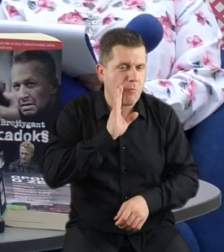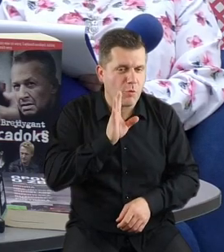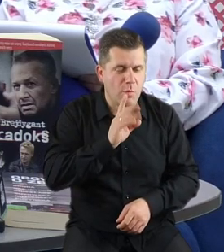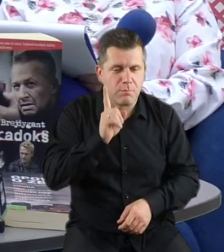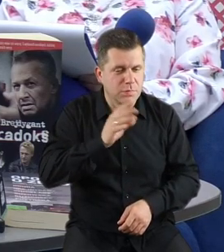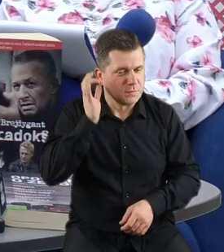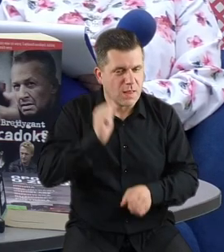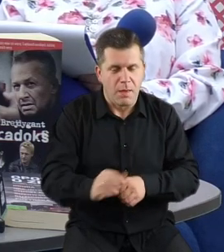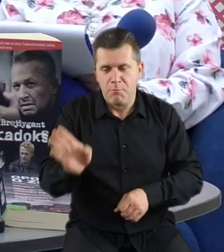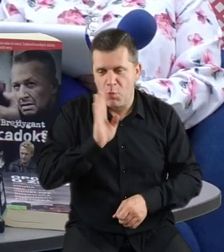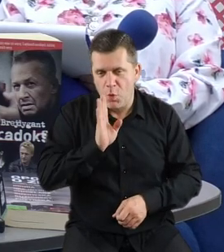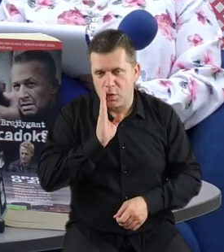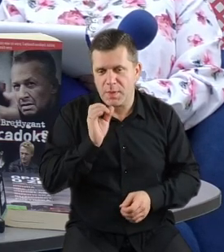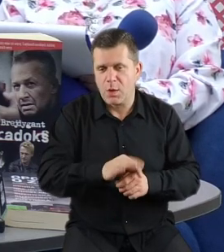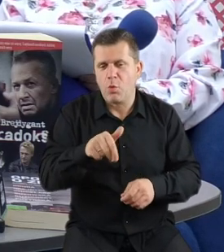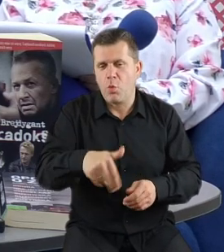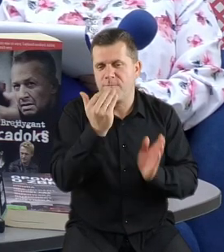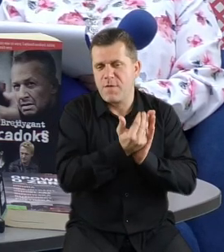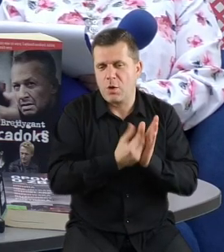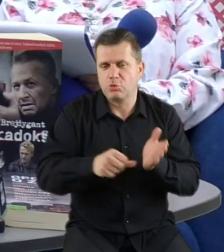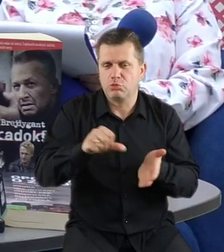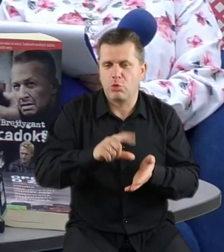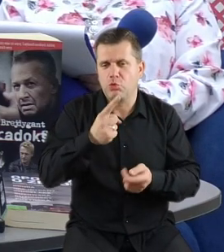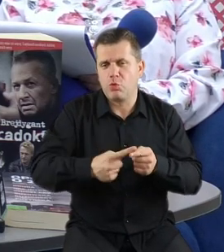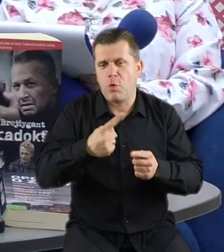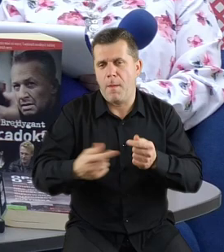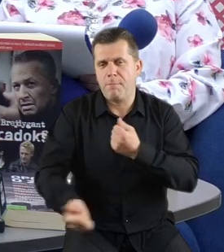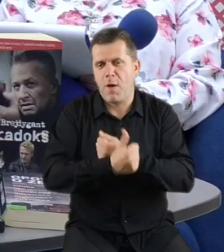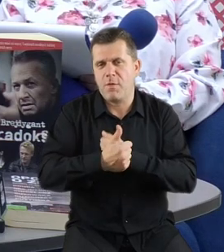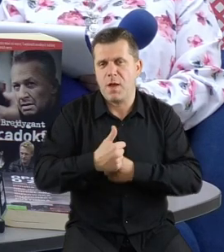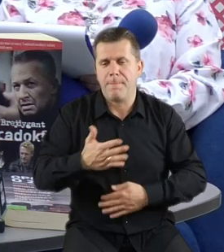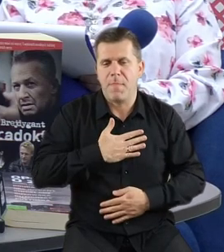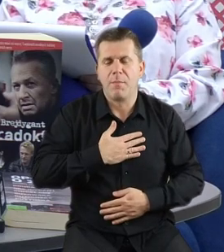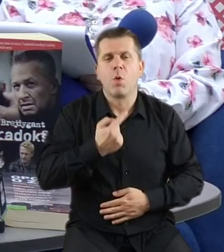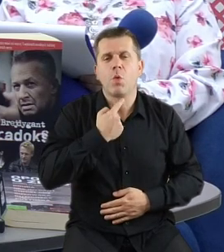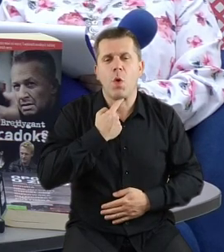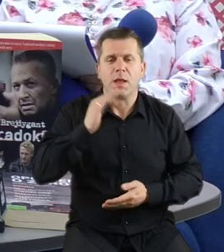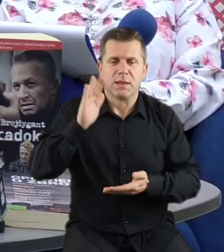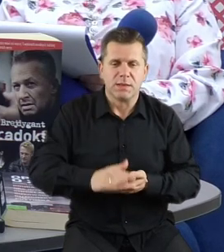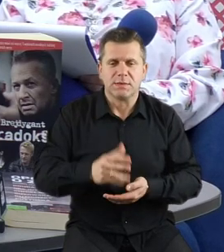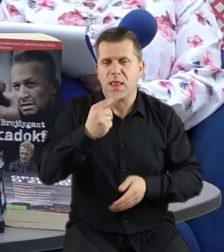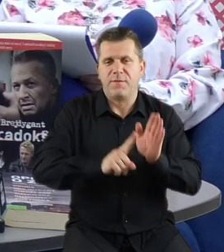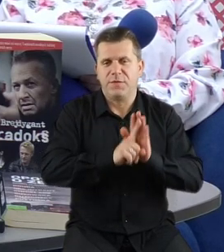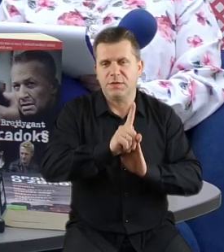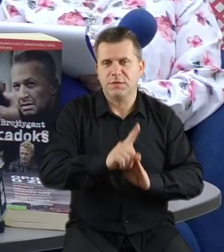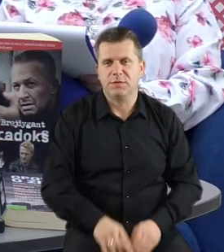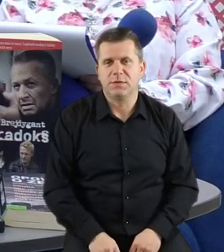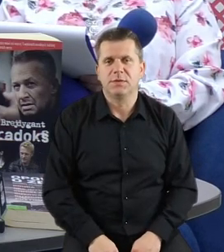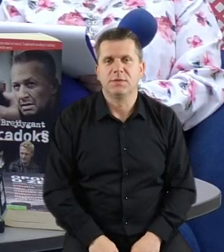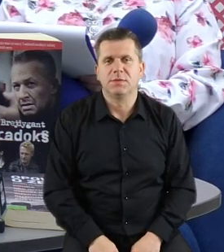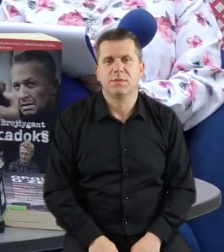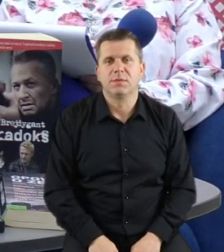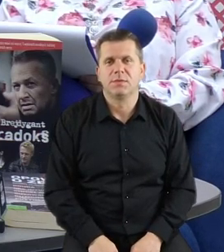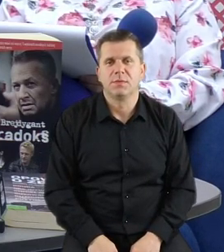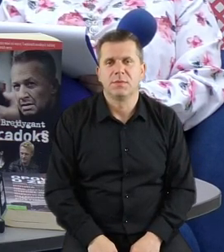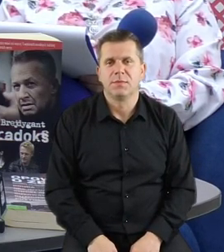i tylko jakieś tam uwarunkowania środowiskowe czy coś spowodowały, że ja mam niski głos, a pani wyższy.